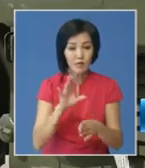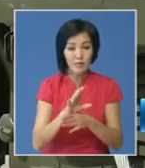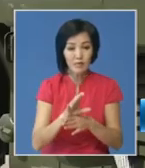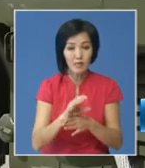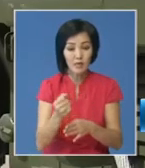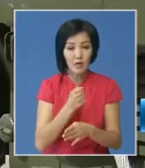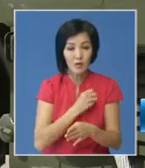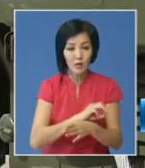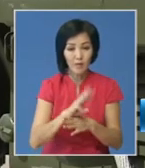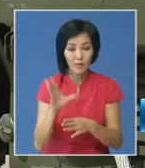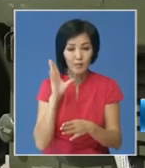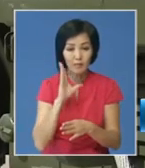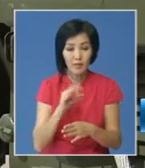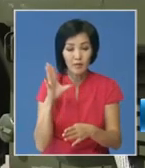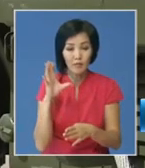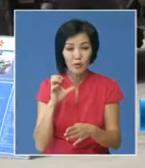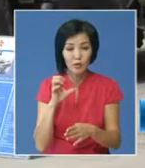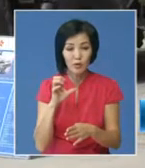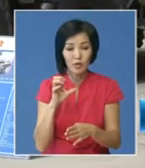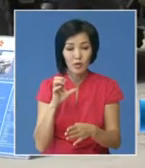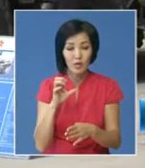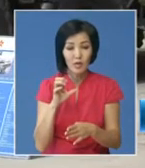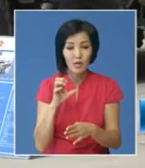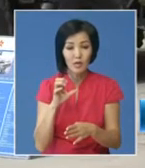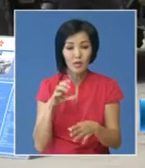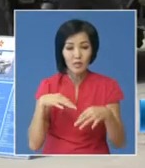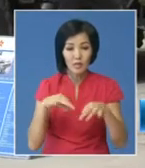қамтамасыз етіп жатыр. 500-ге таяу техникаларымыз бар, оның